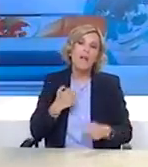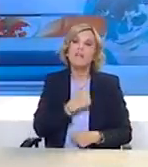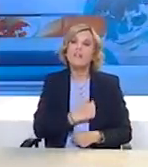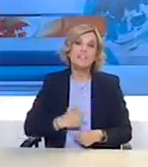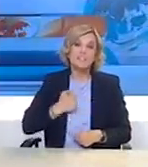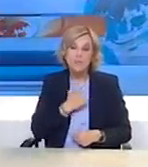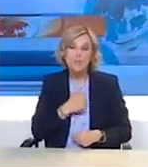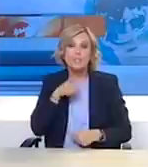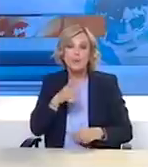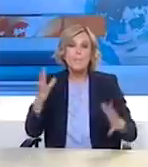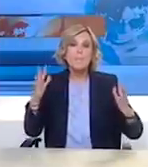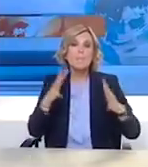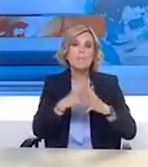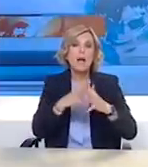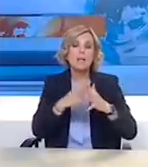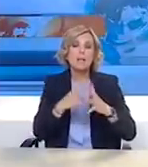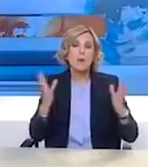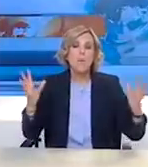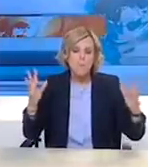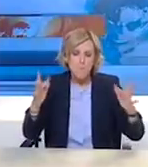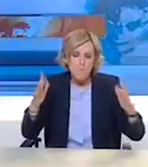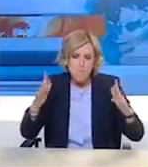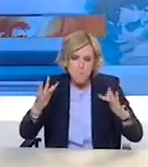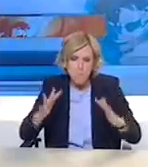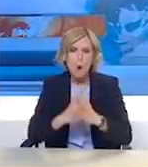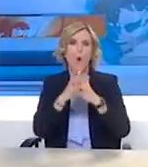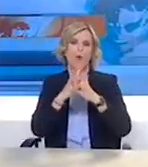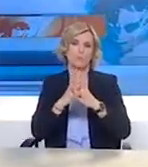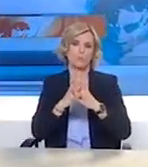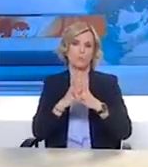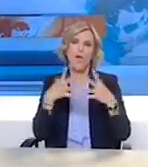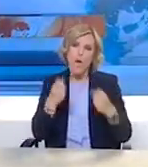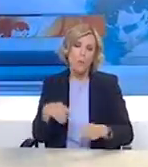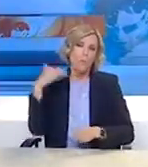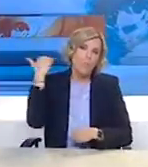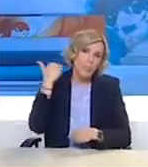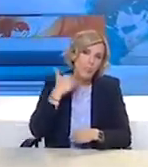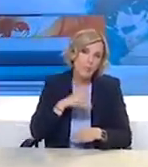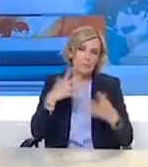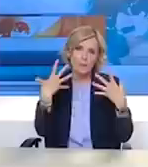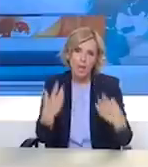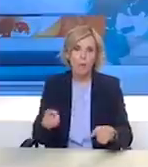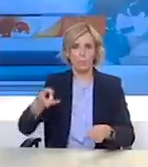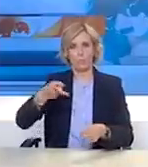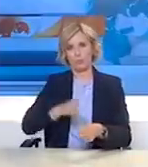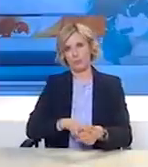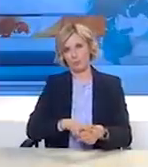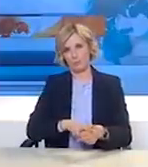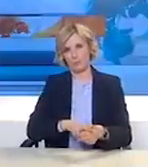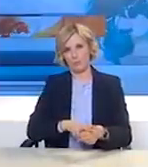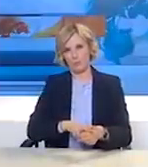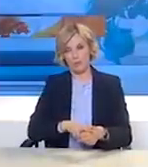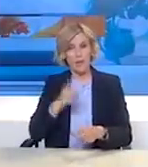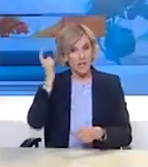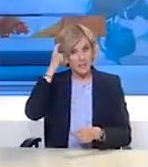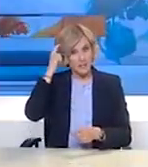τη μάχη με τον ιό. Είναι η τραγωδία αυτού του ιού, την οποία τη ζουν σε τον υπερμέγιστο βαθμό άλλες χώρες. Και νομίζω το